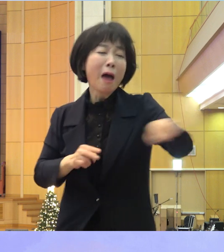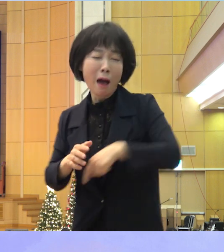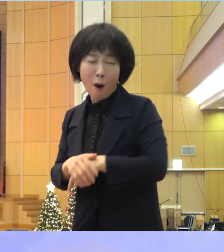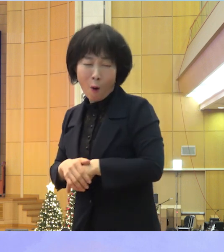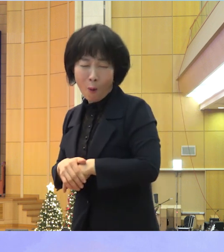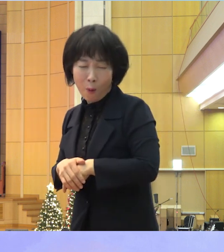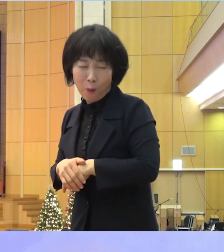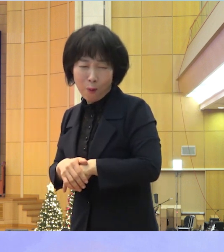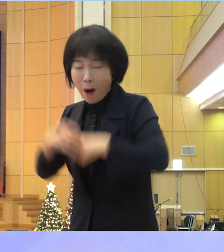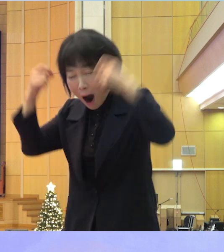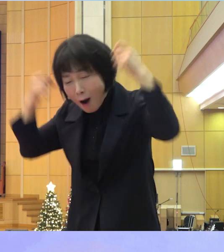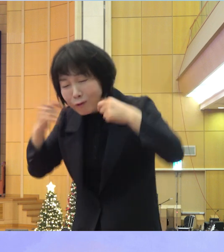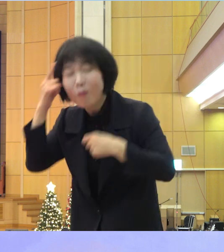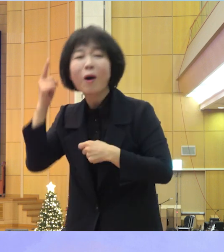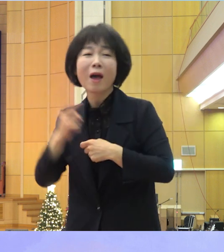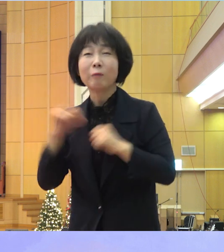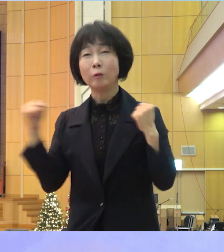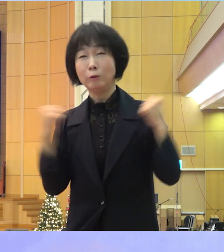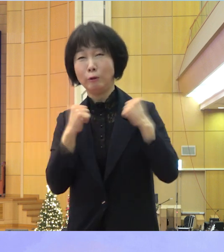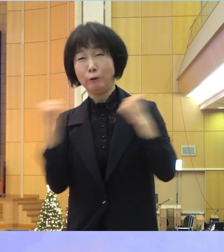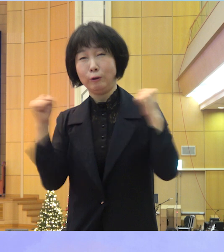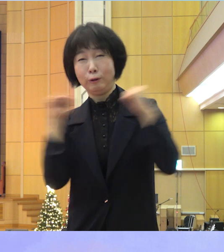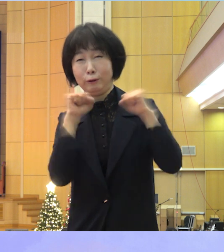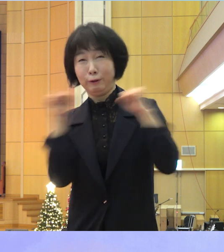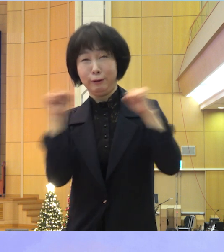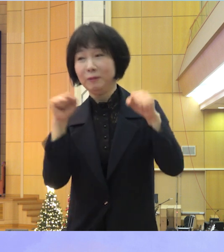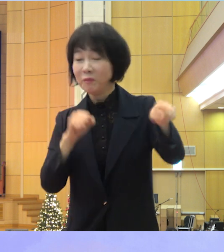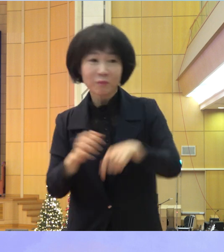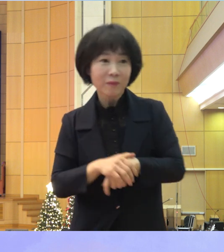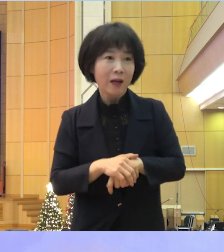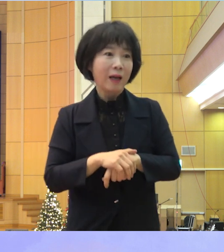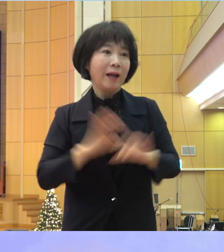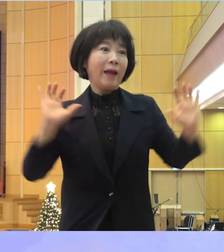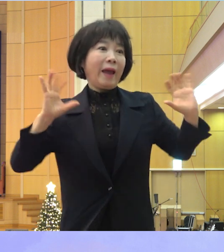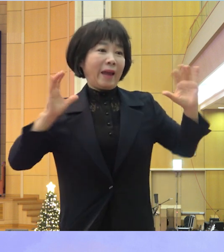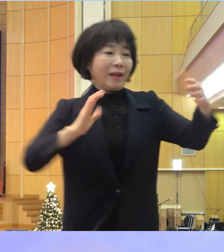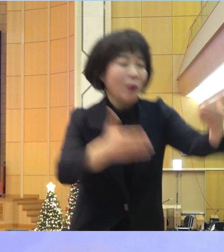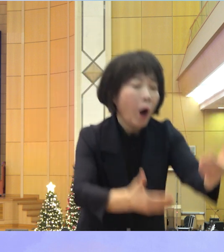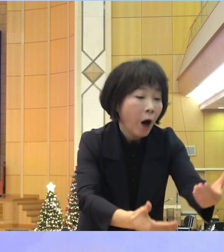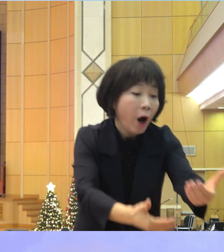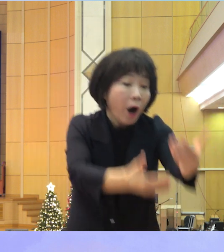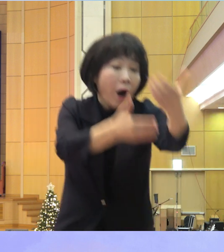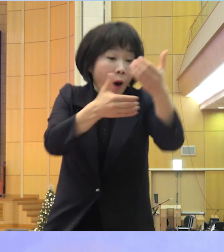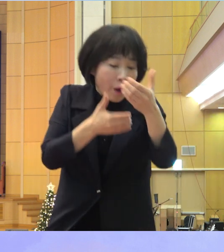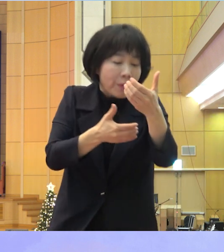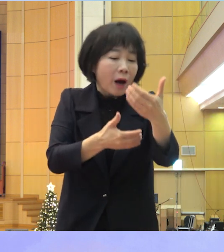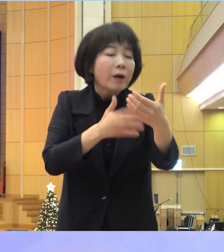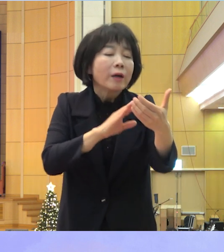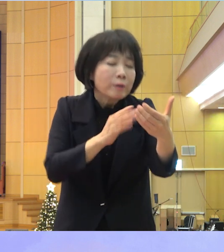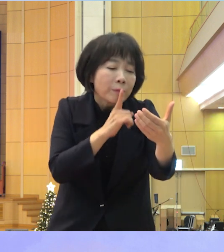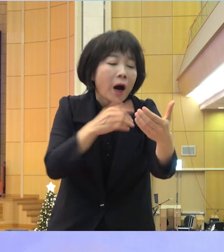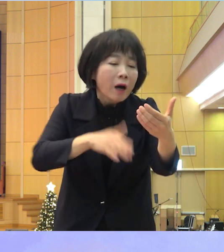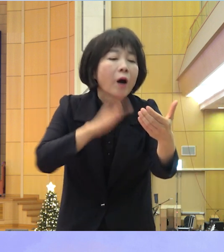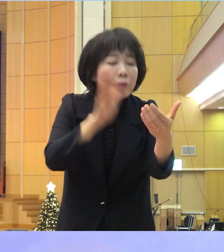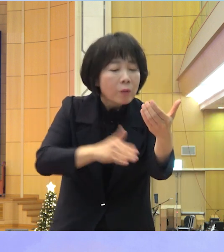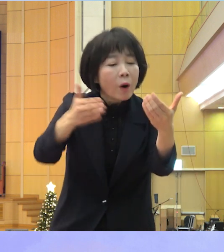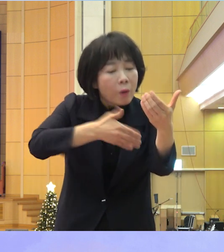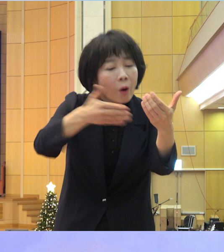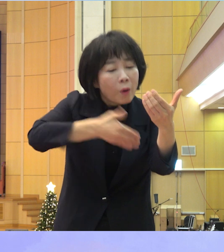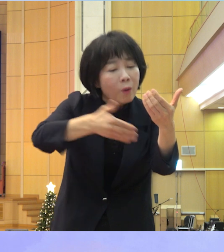아이 낳았을 때 어머니에게 이렇게 가슴에 안겨줘도 아이가 막 울더라고요.